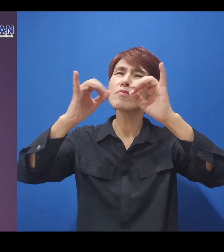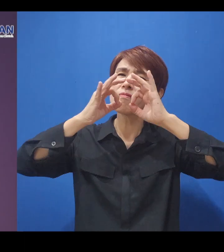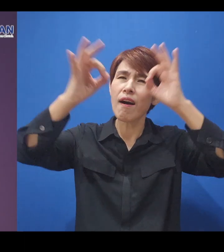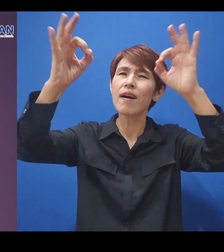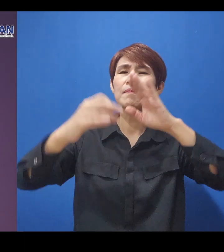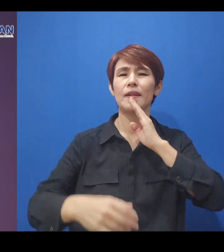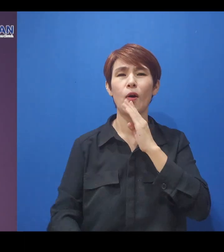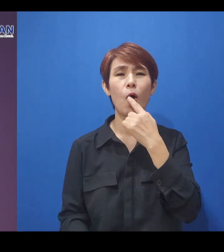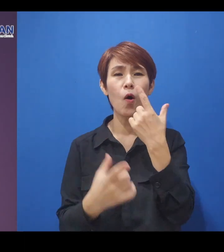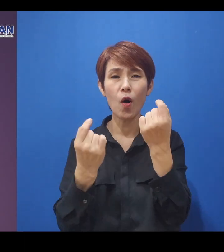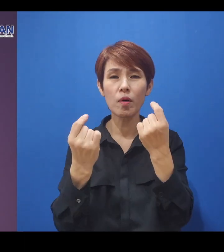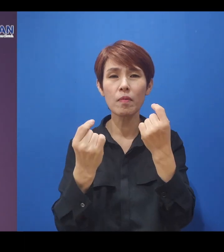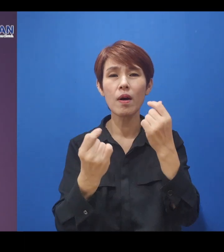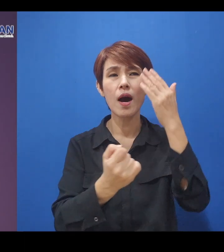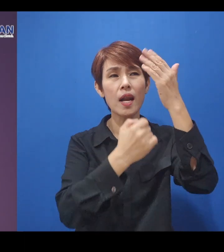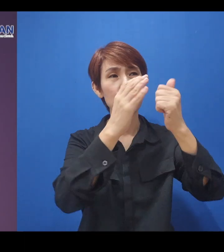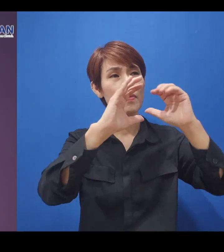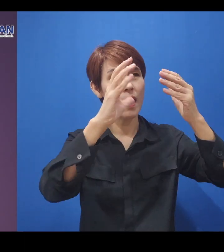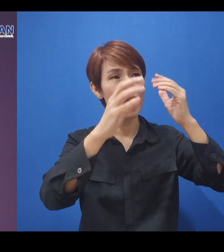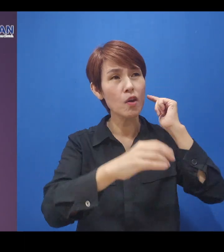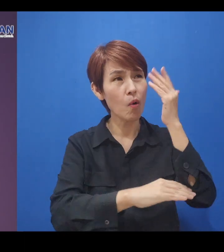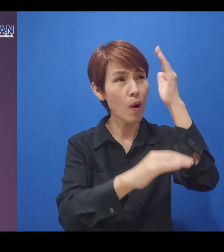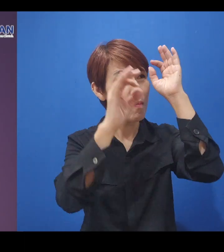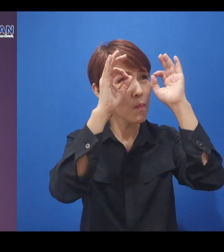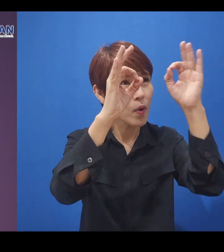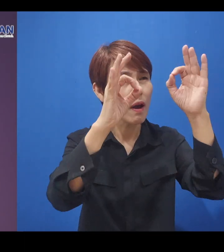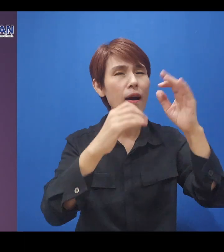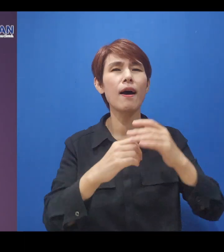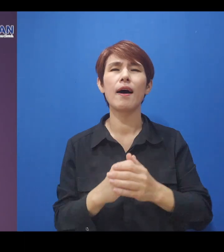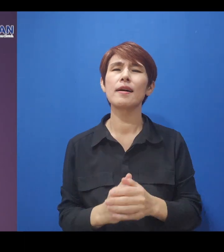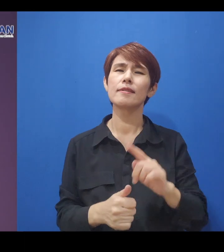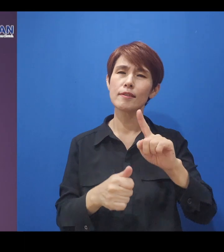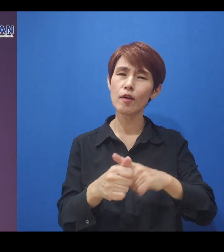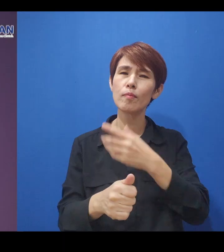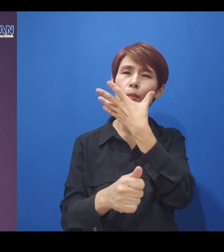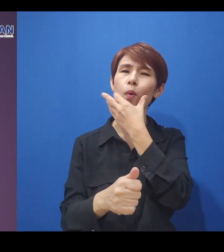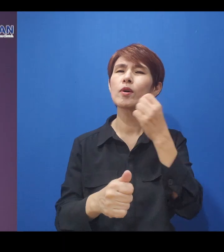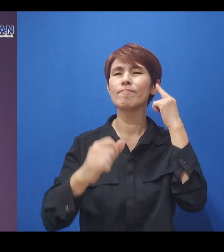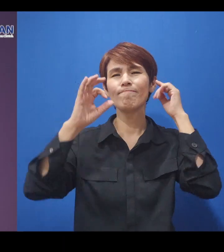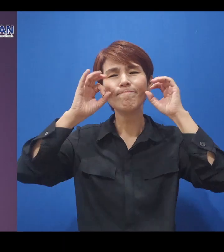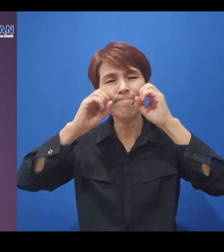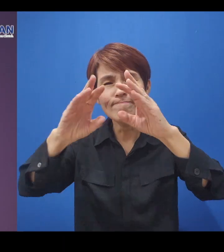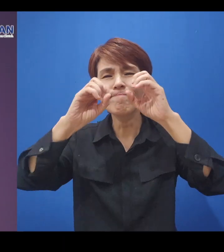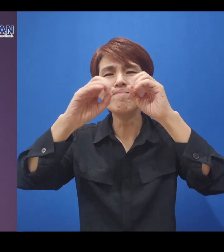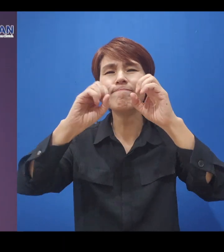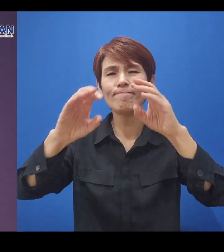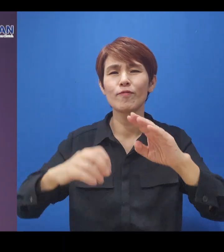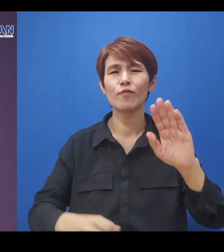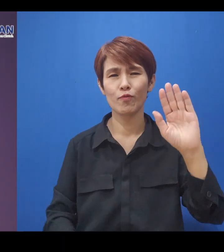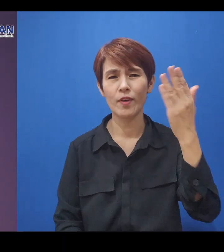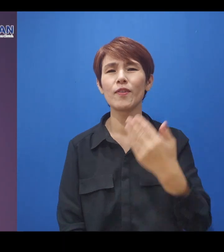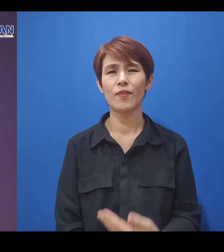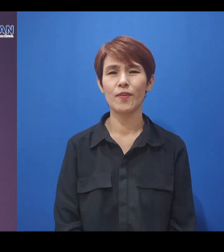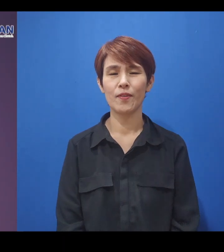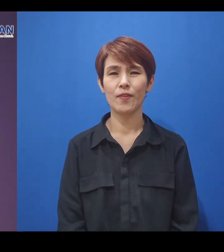거니까. 전도자는, 선교사는 그 속에 계신 하나님